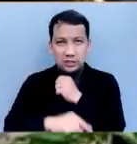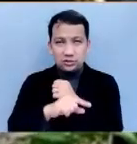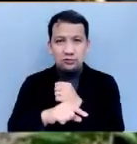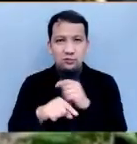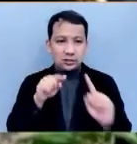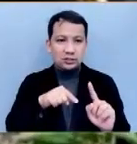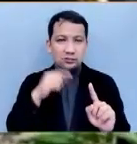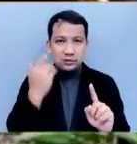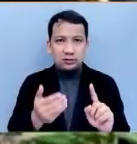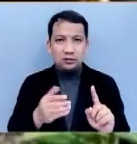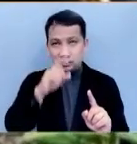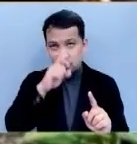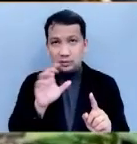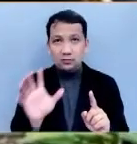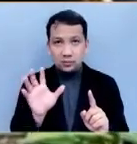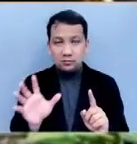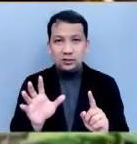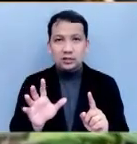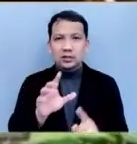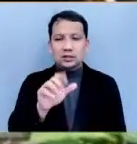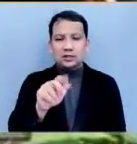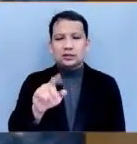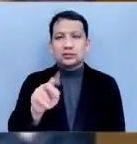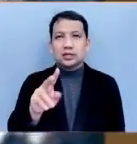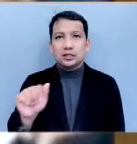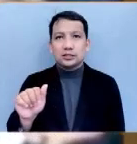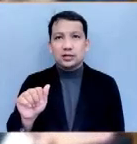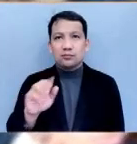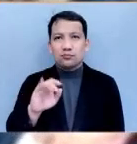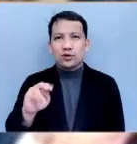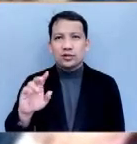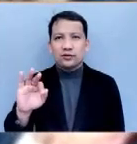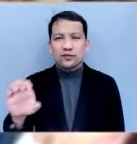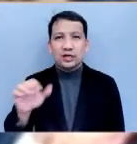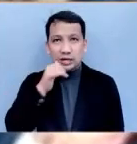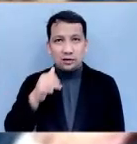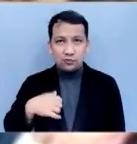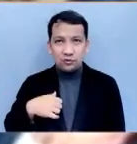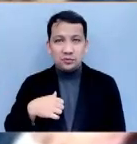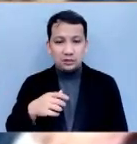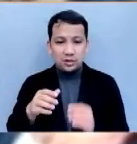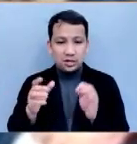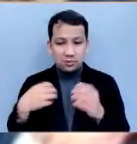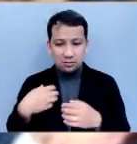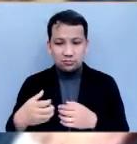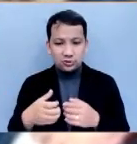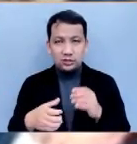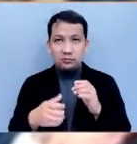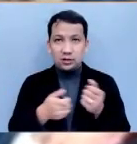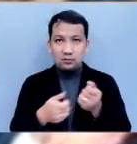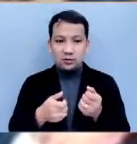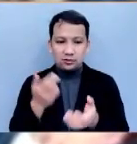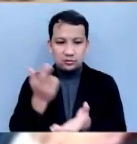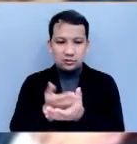ng bangkay ng 50 anyos na si Anastasia Buenafe kahapon. Nagtulong-tulong ang mga pulis, bombero at mga rescuer